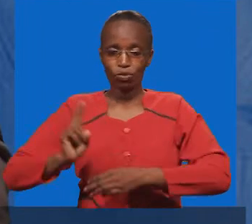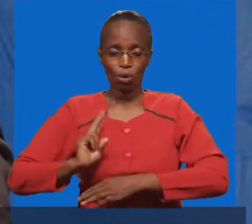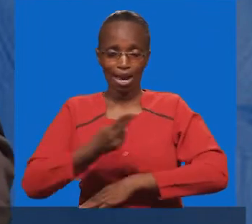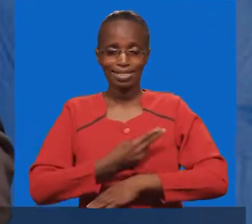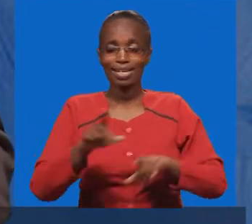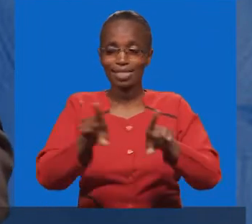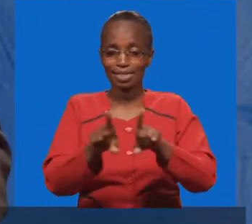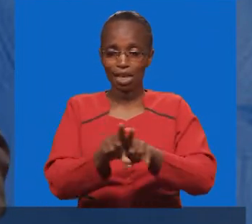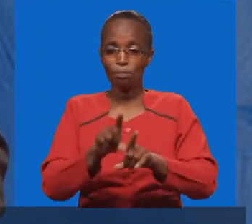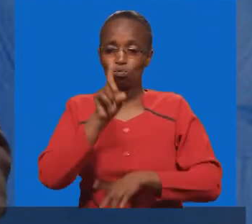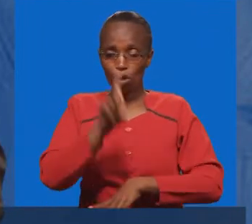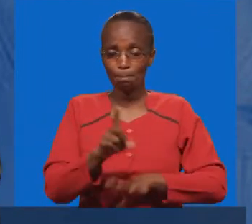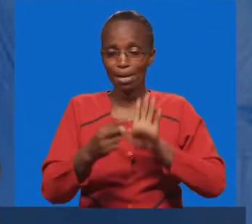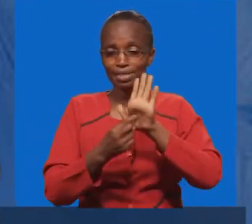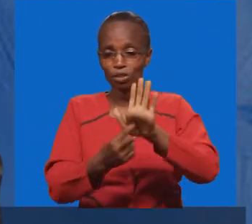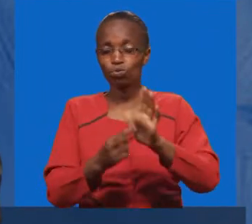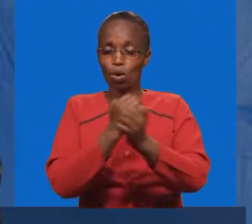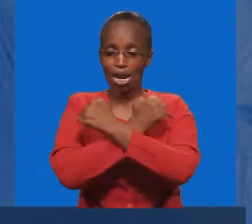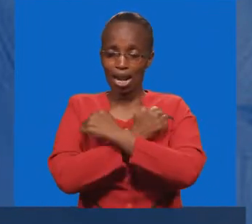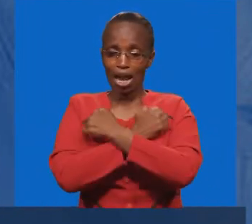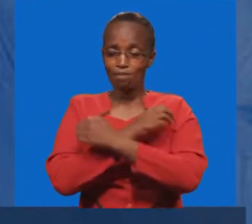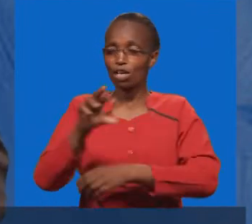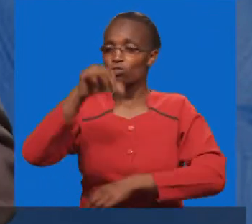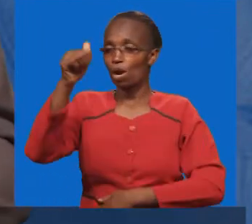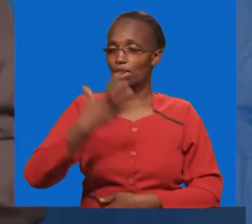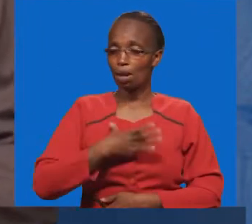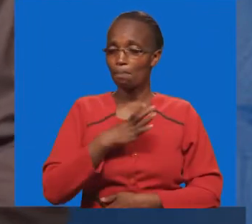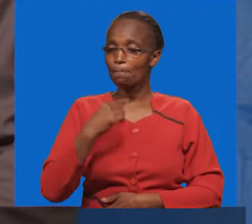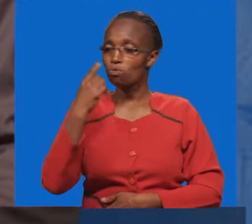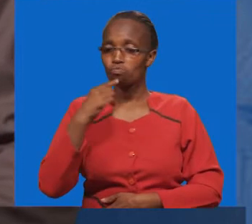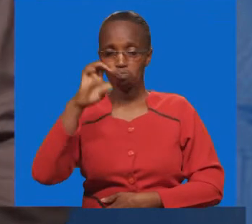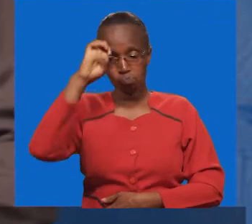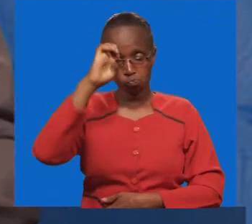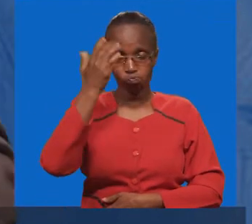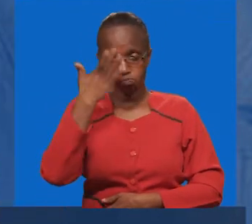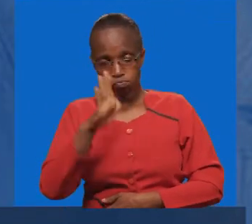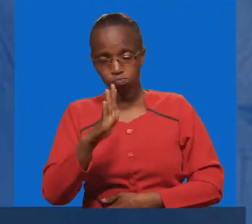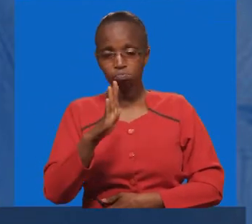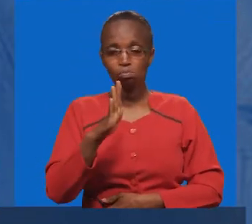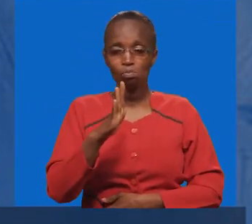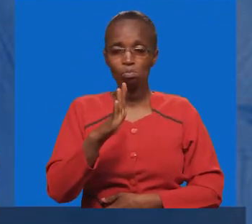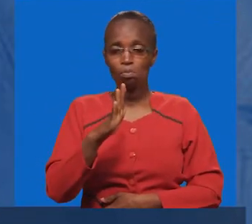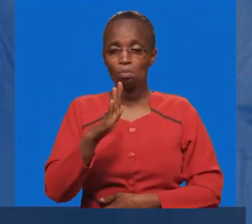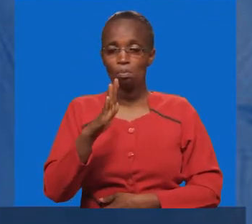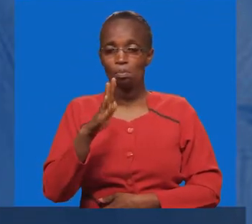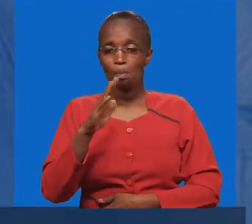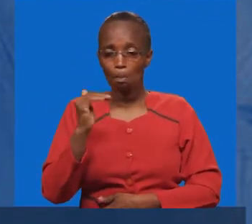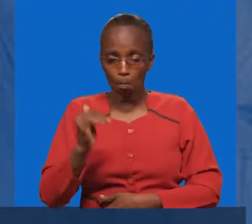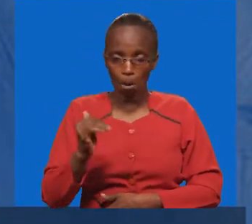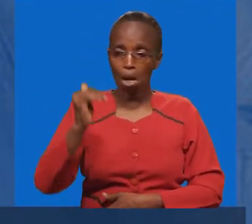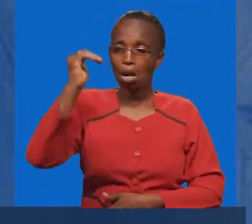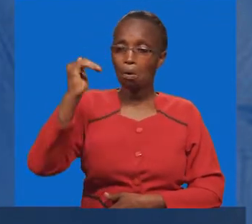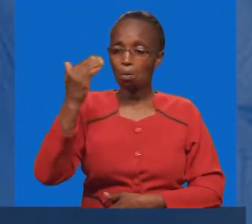upendo kwetu sisi, nasi tupaswa kuonyesha upendo kwa wengine, waliosoma,